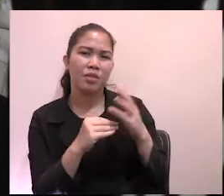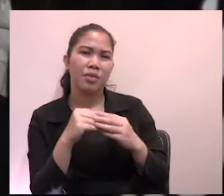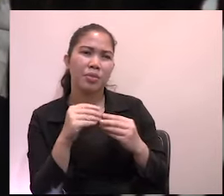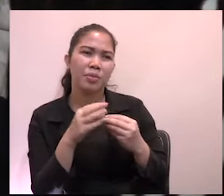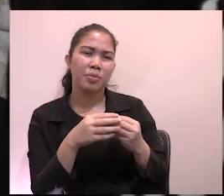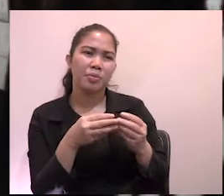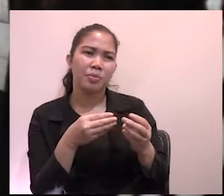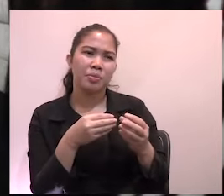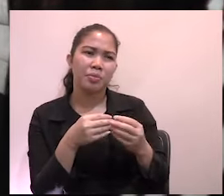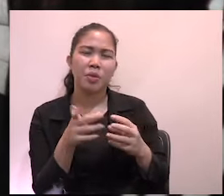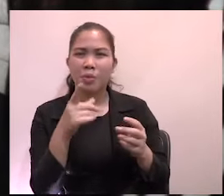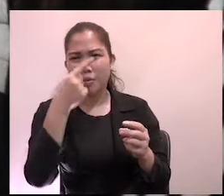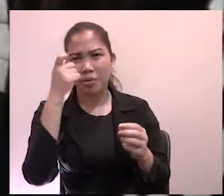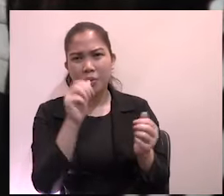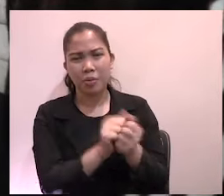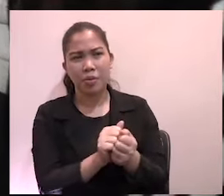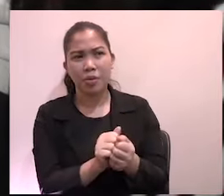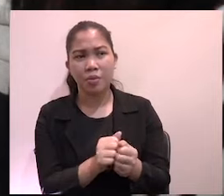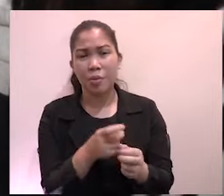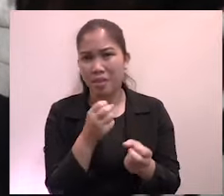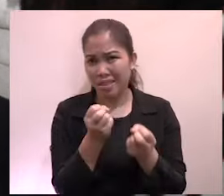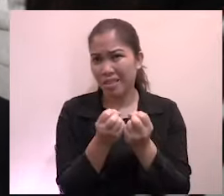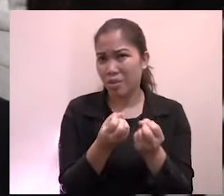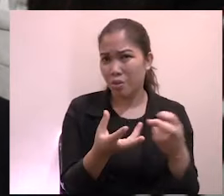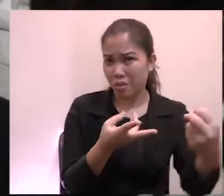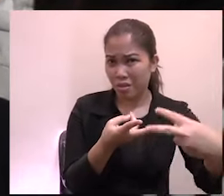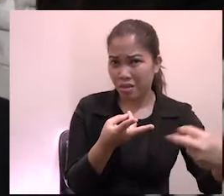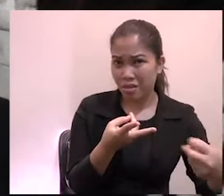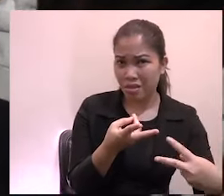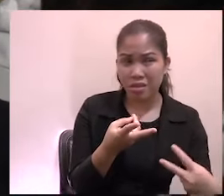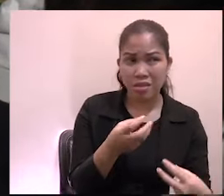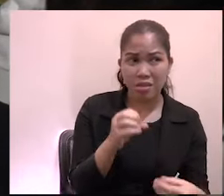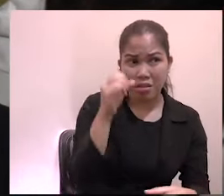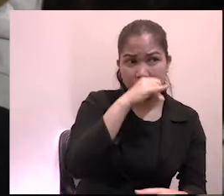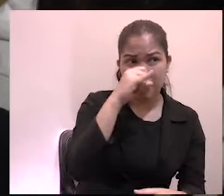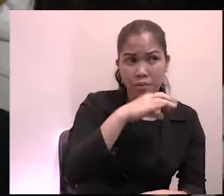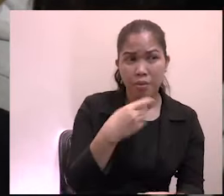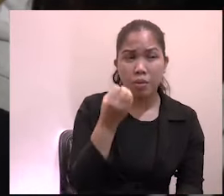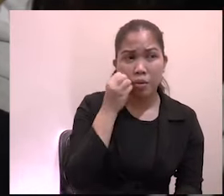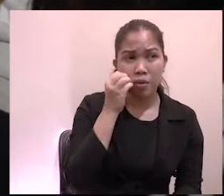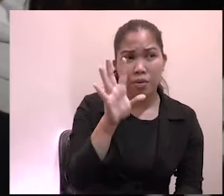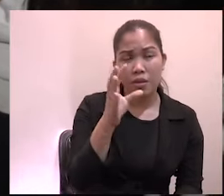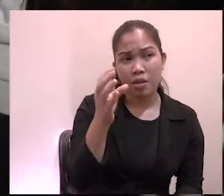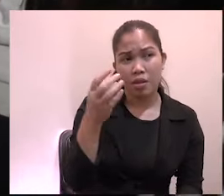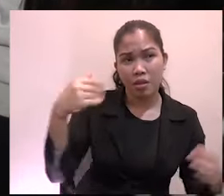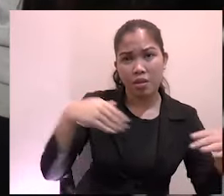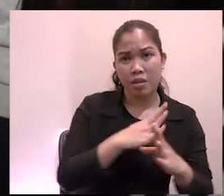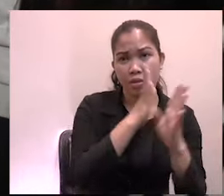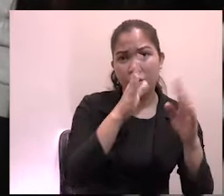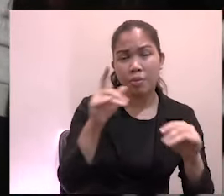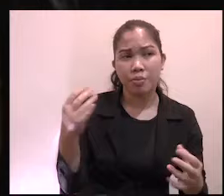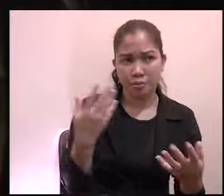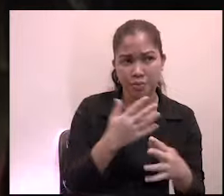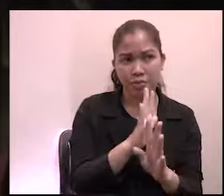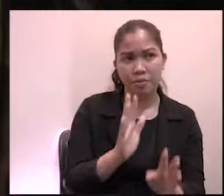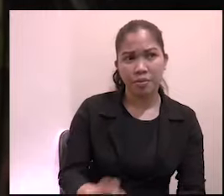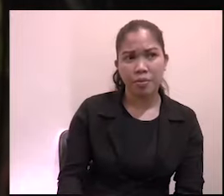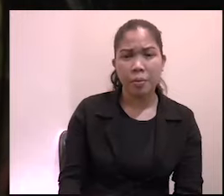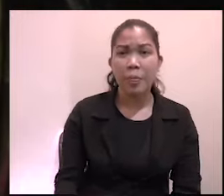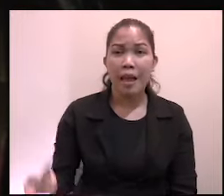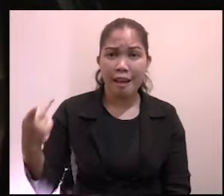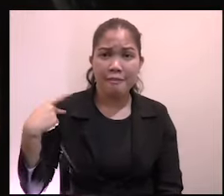ang kasama ko. Eh di ba kuya, yung kabit mo na sa Iloilo? Yun nga po. Wala na, pauwi na ng Davao. Pauwi na, may ticket na yun eh. Pauwi na ng Davao. Kasi may